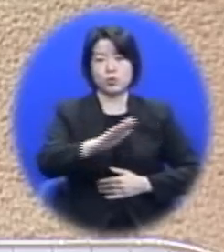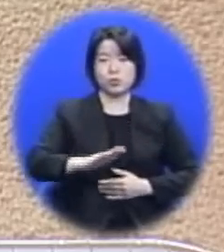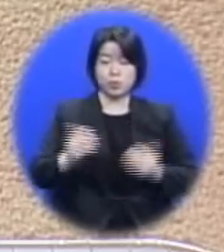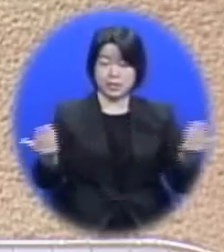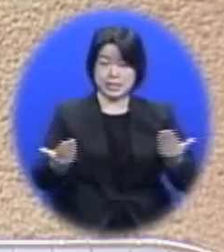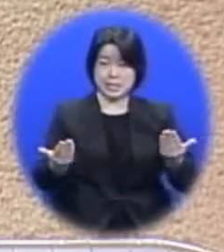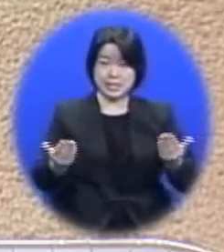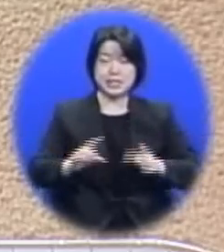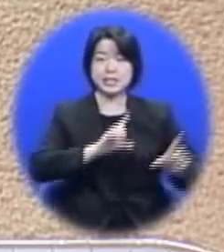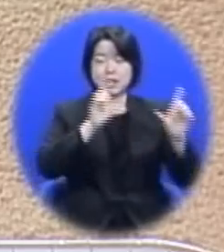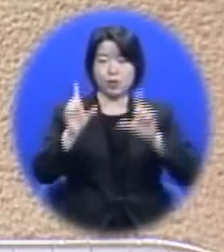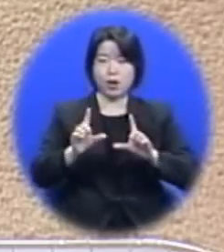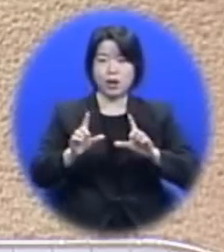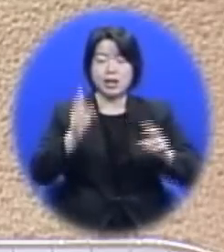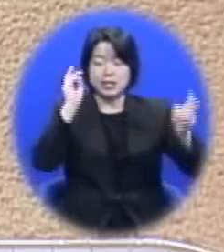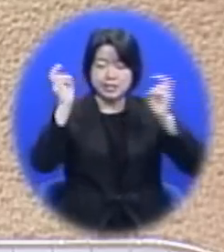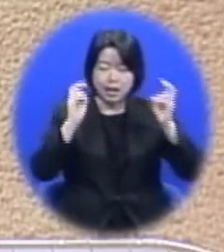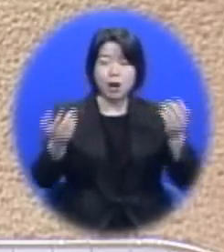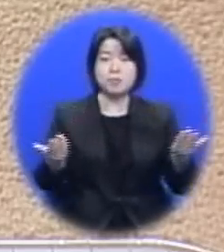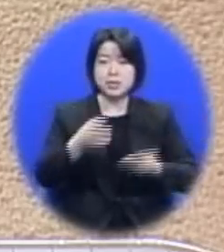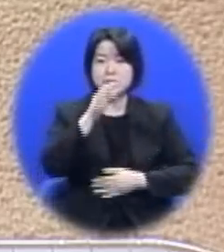합니다. 우리도 사업합니다.